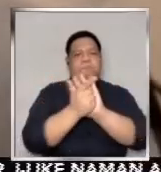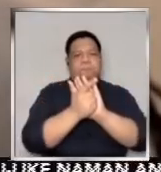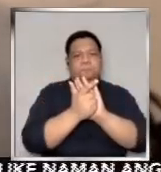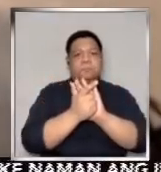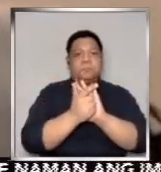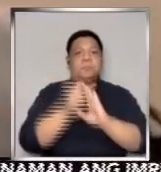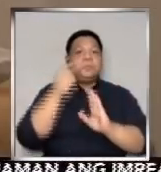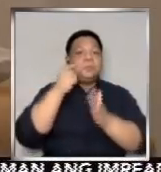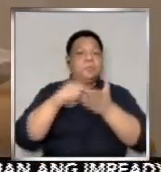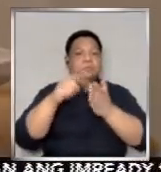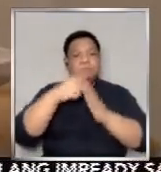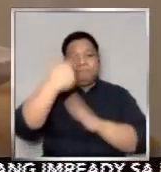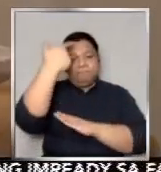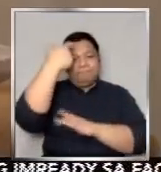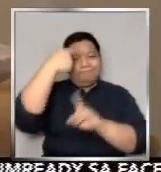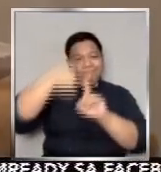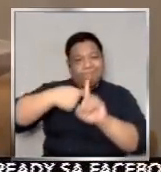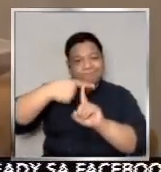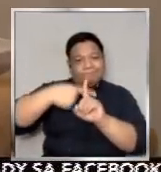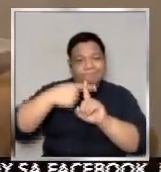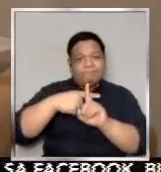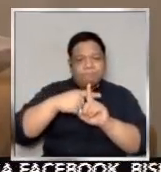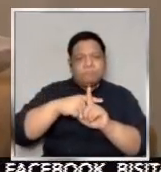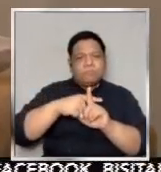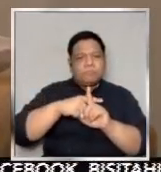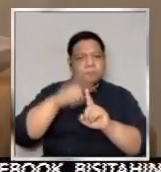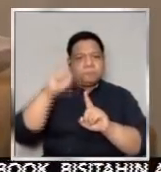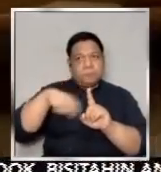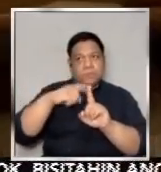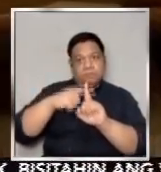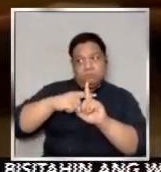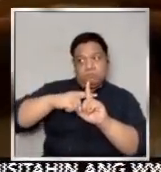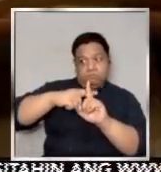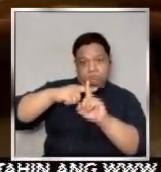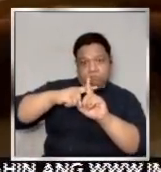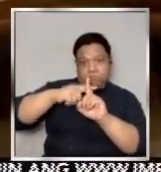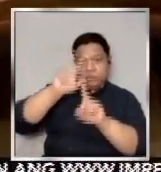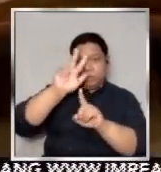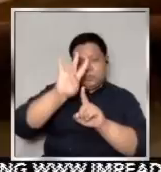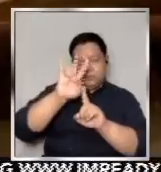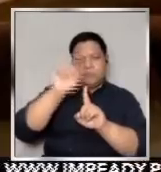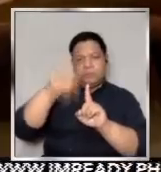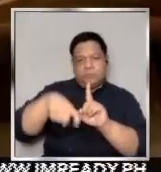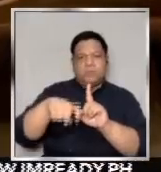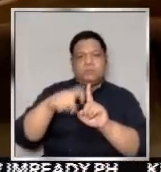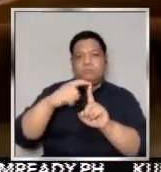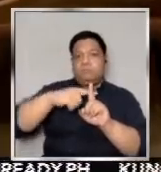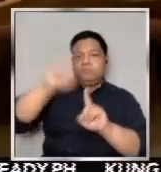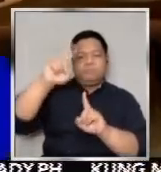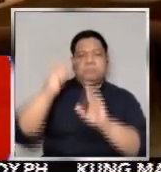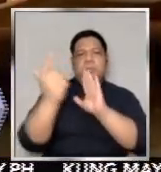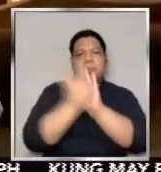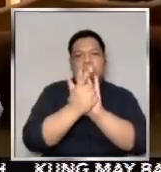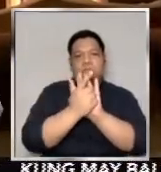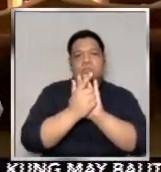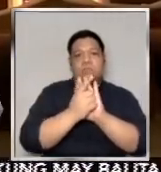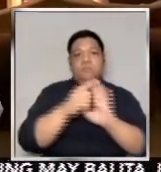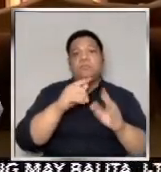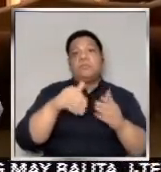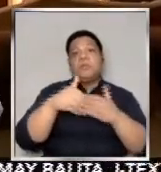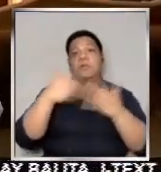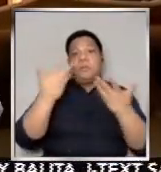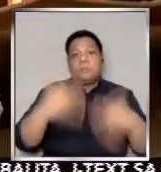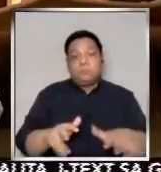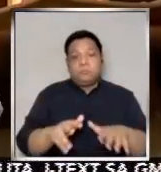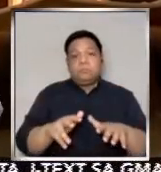lahat ng papasok sa spa at di dapat tataas sa 37 degrees Celsius. Paiinumin din bago at pagkatapos ng masahe ang mga kliyente ng virgin coconut